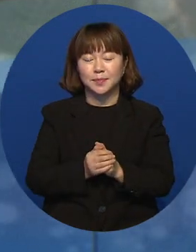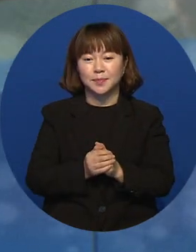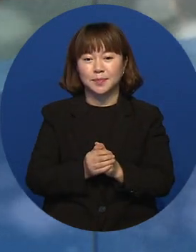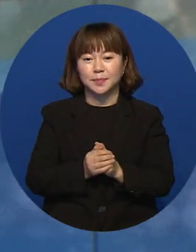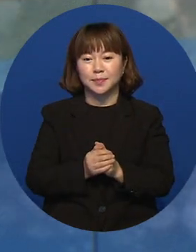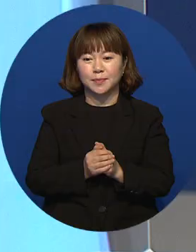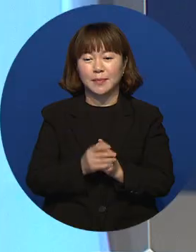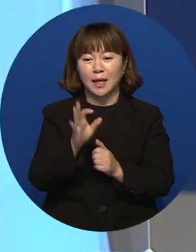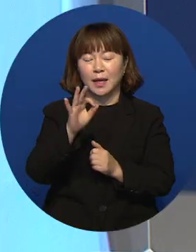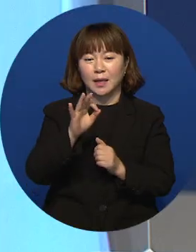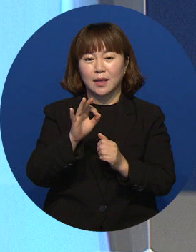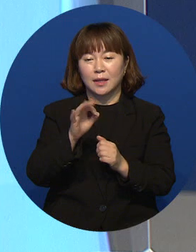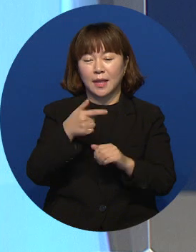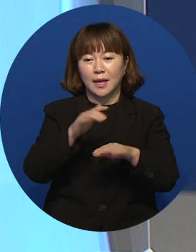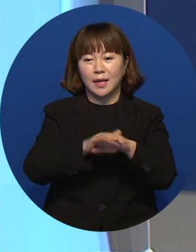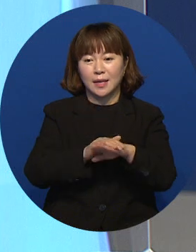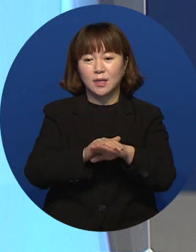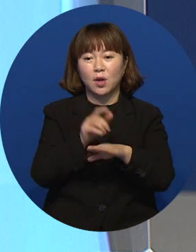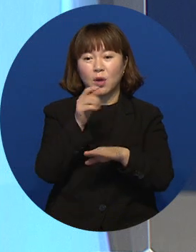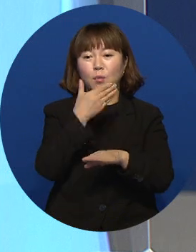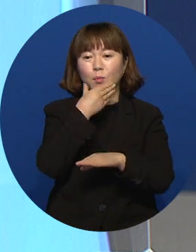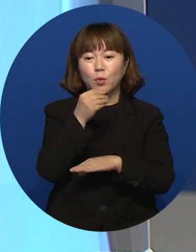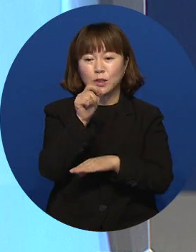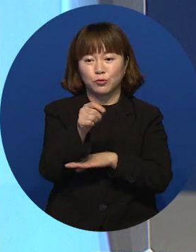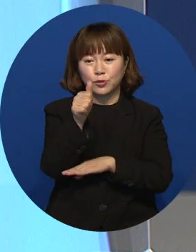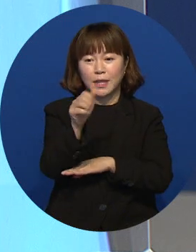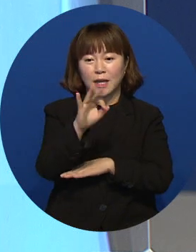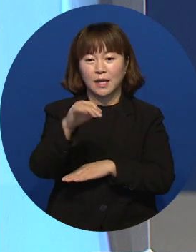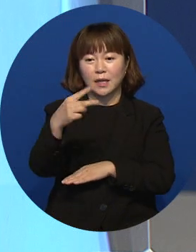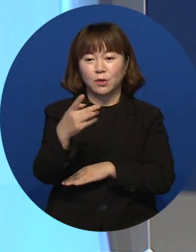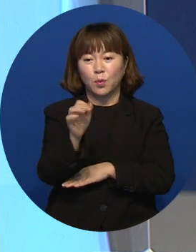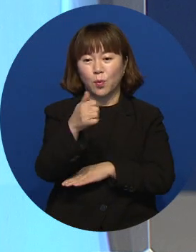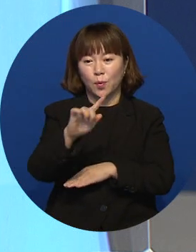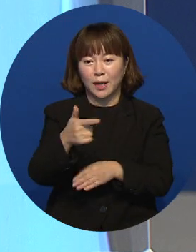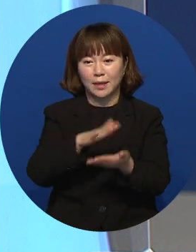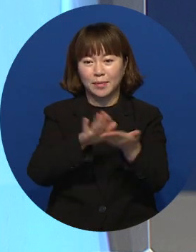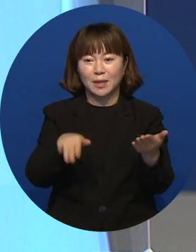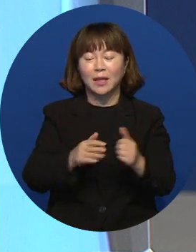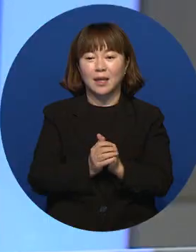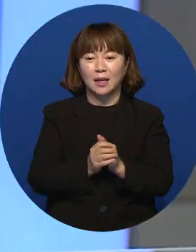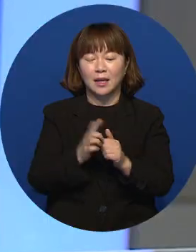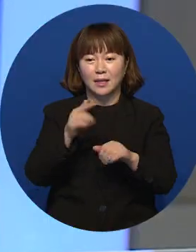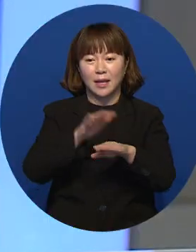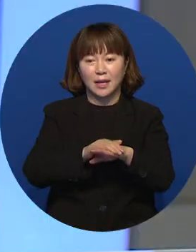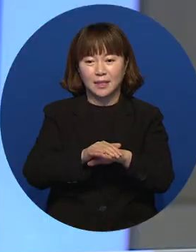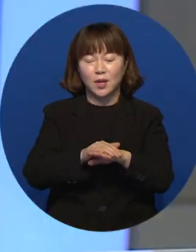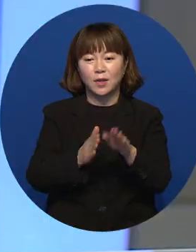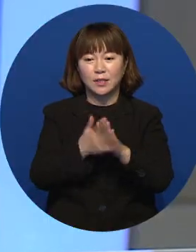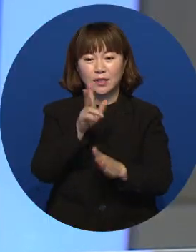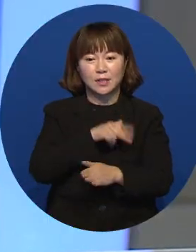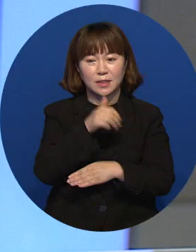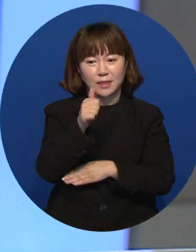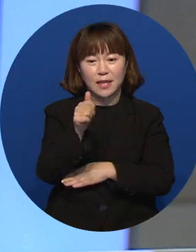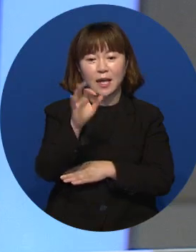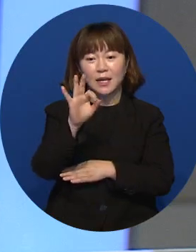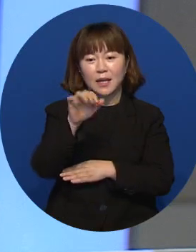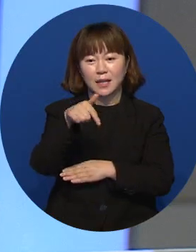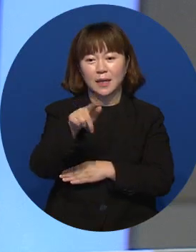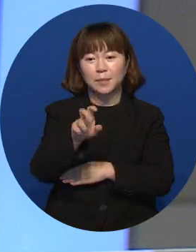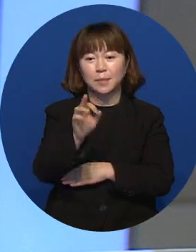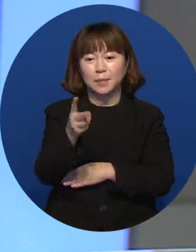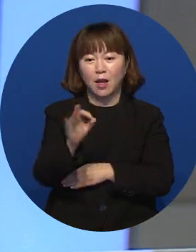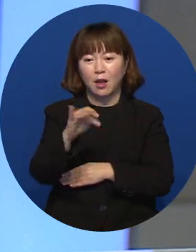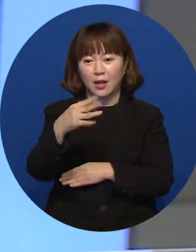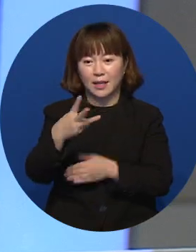소개합니다 이 동안 대전시 보건 복지 국장과 함께 합니다 면 3요소 십시오 대전시 김영애 의 살점과 함께 합니다 예 안녕하세요